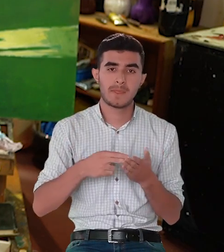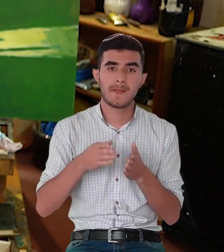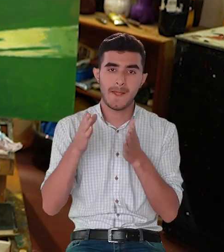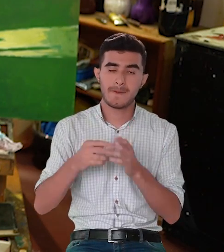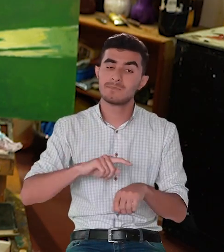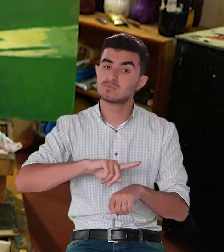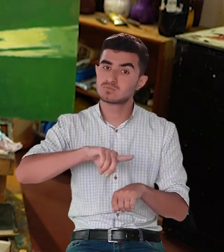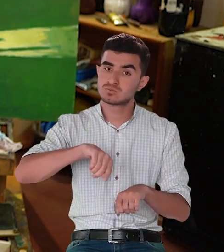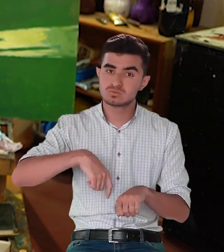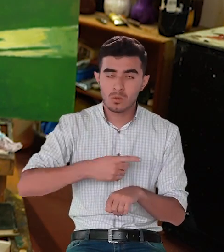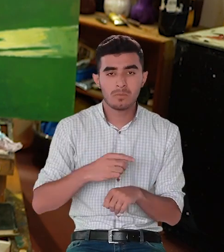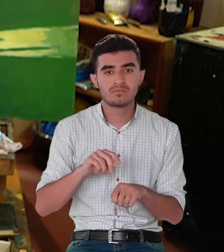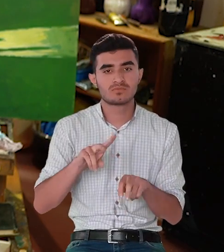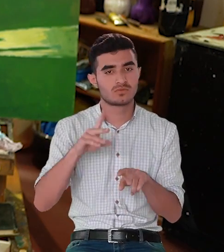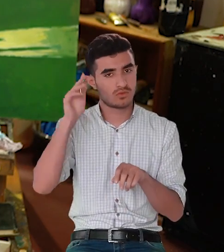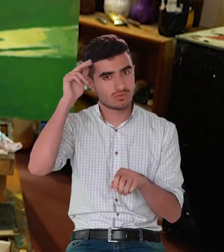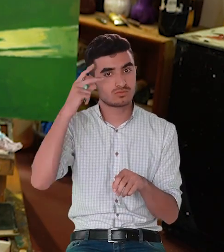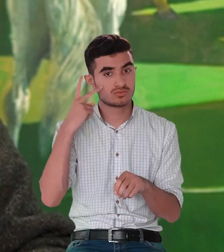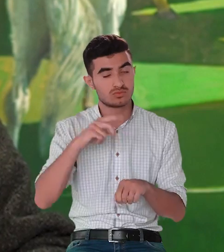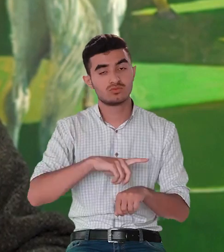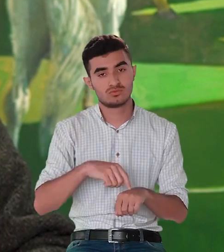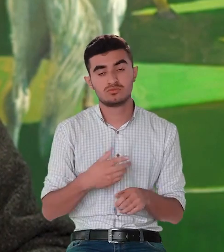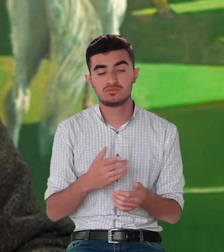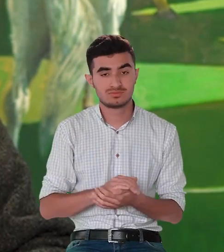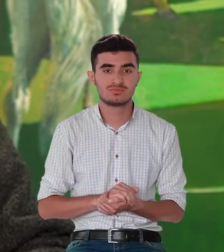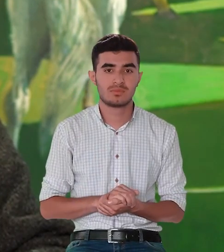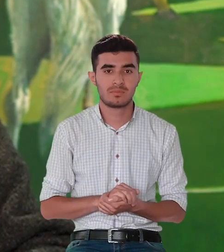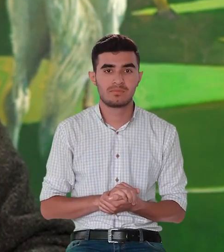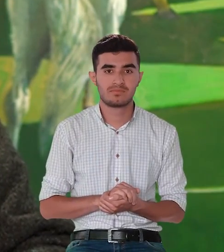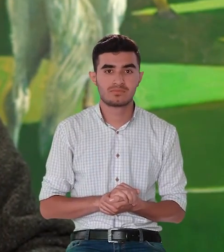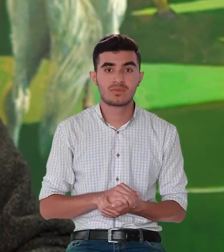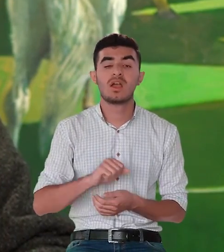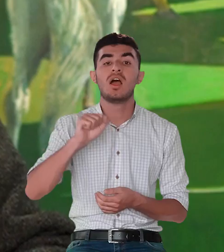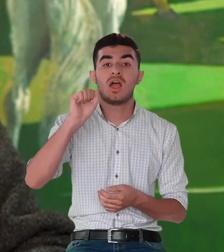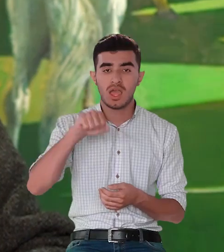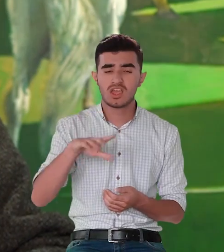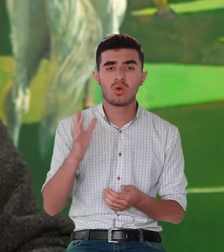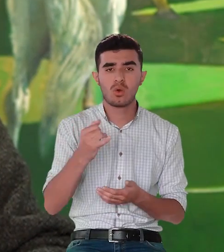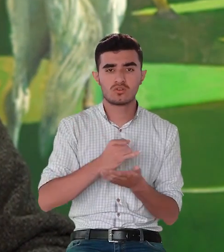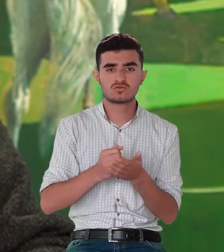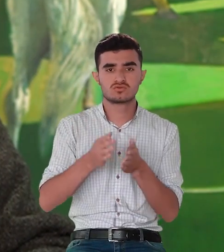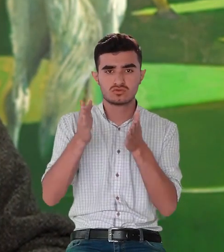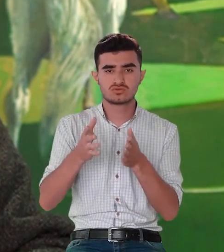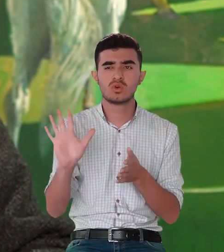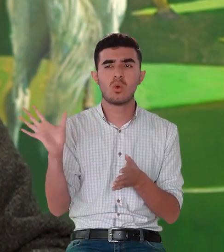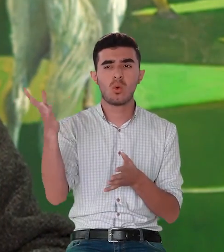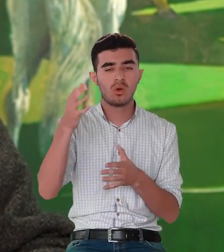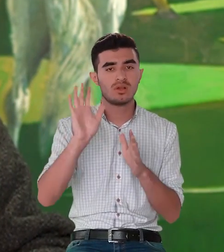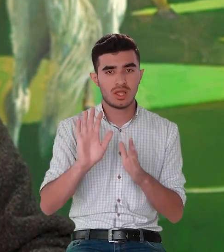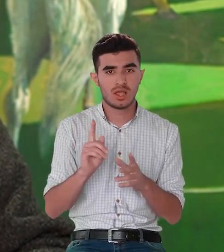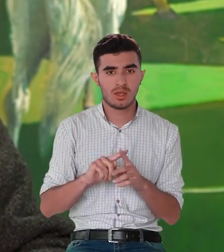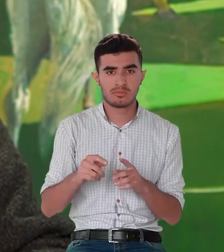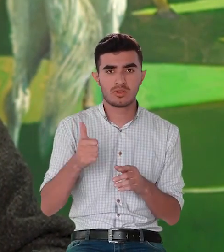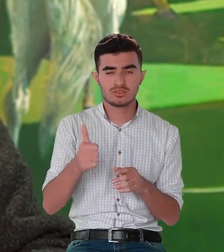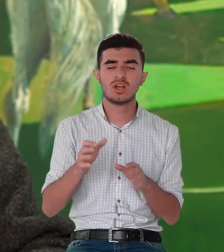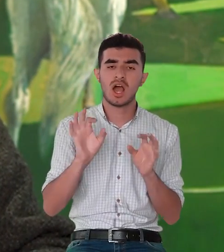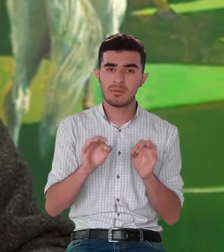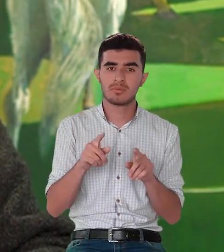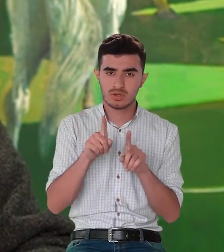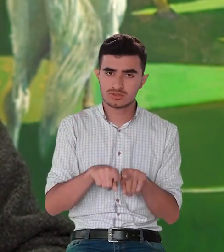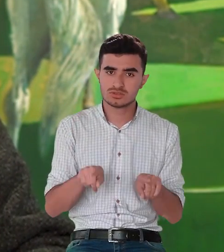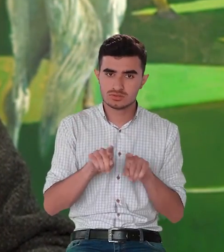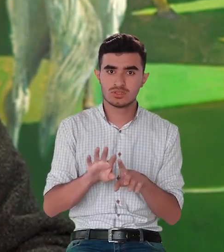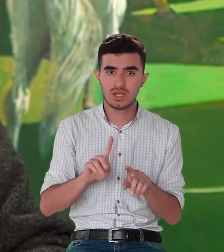کی نہیں، کسی جانور کی نہیں سکے۔ قدردان ہیں، رہیں گے، اب سوال